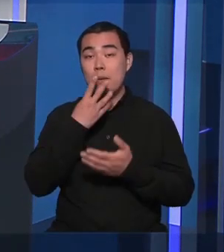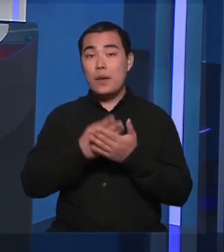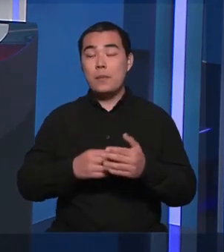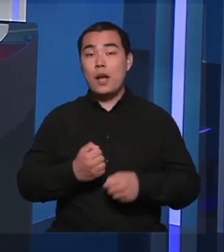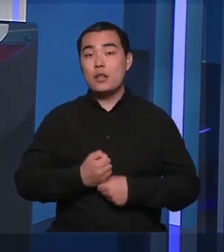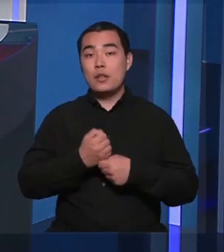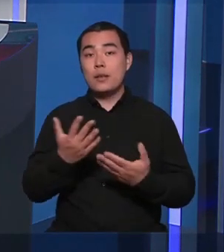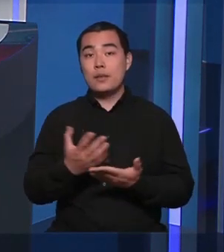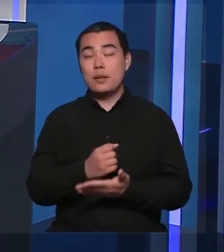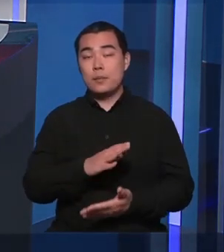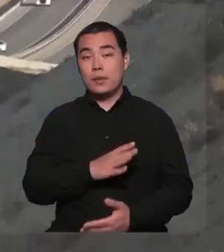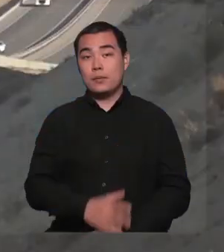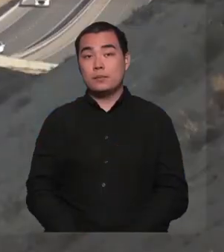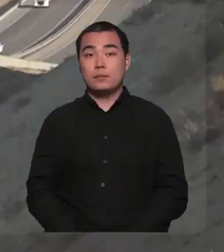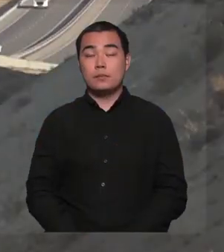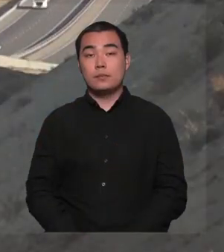тапты. Тілшіміз тарқатады.